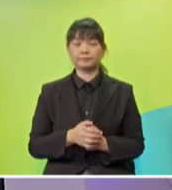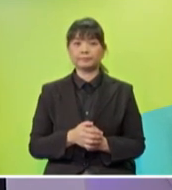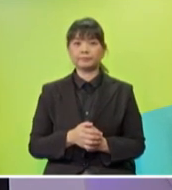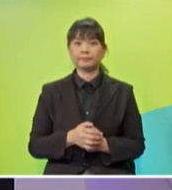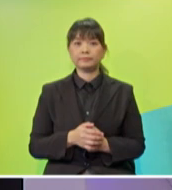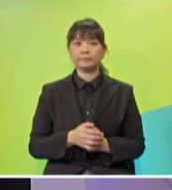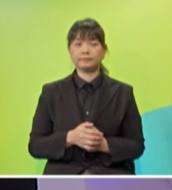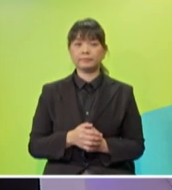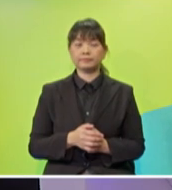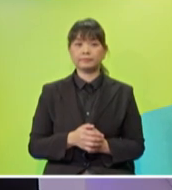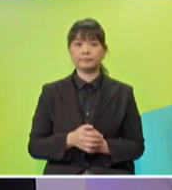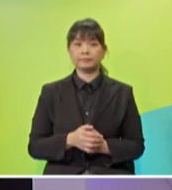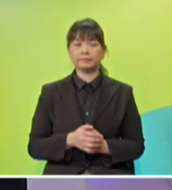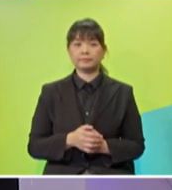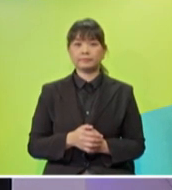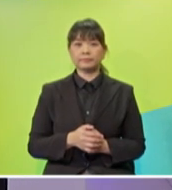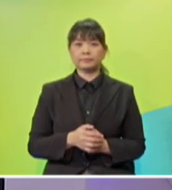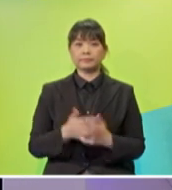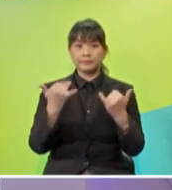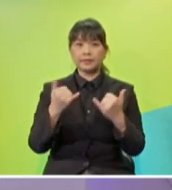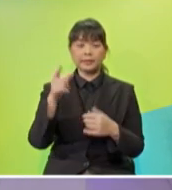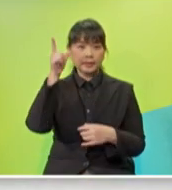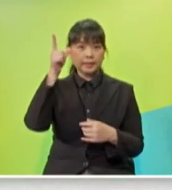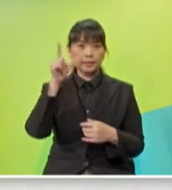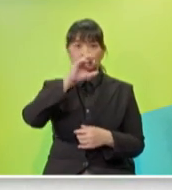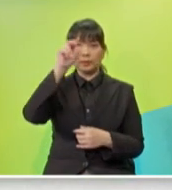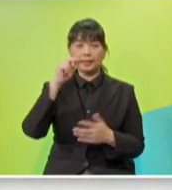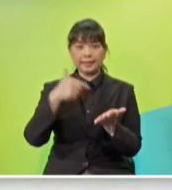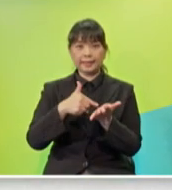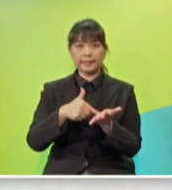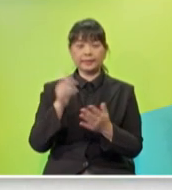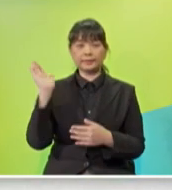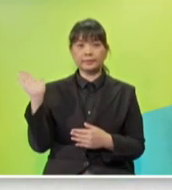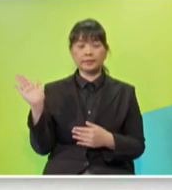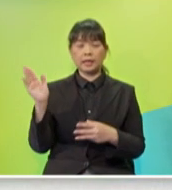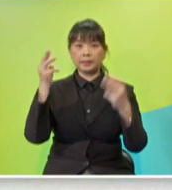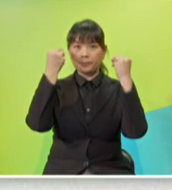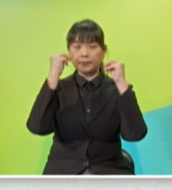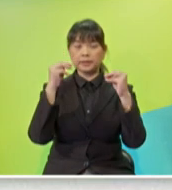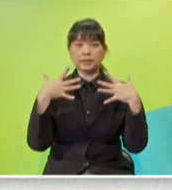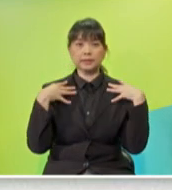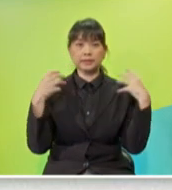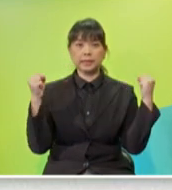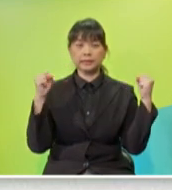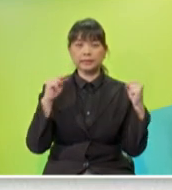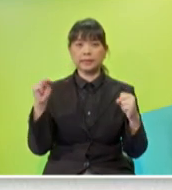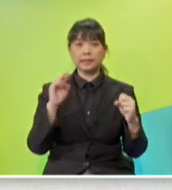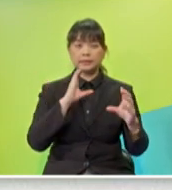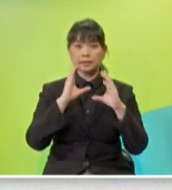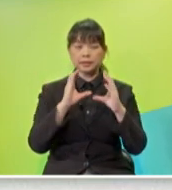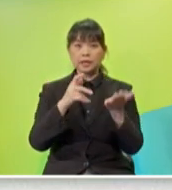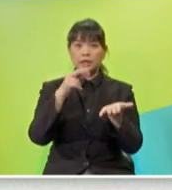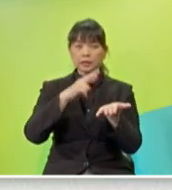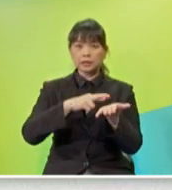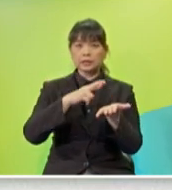kita lihat seorang pengukuhan seterusnya paling Jaya Kementerian Kesehatan memaklumkan kadar